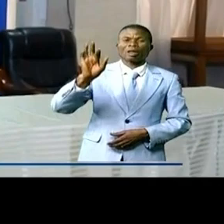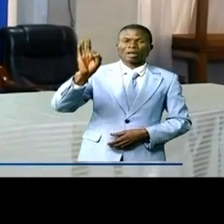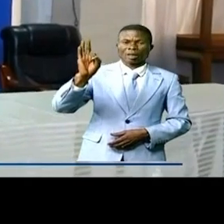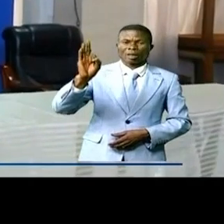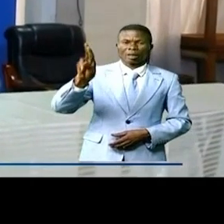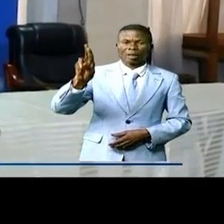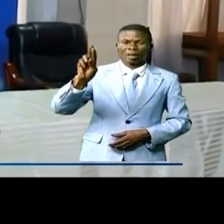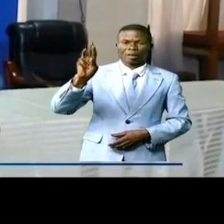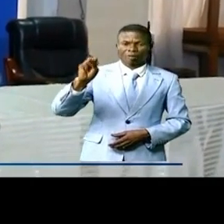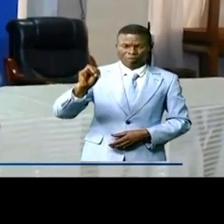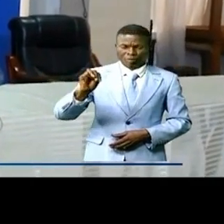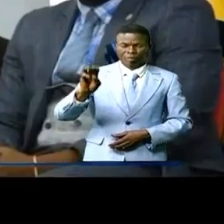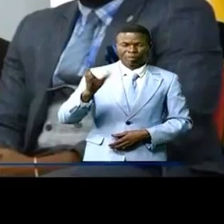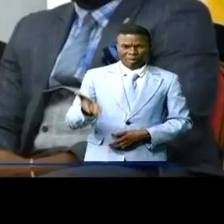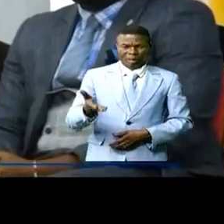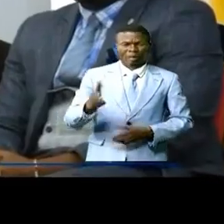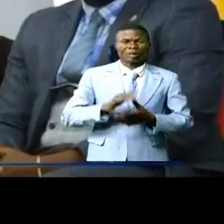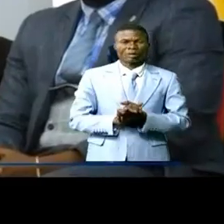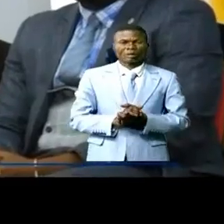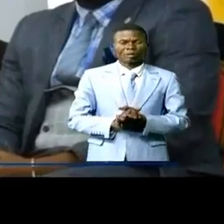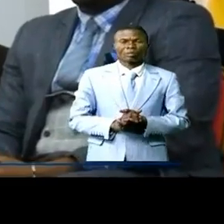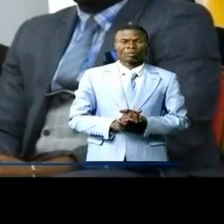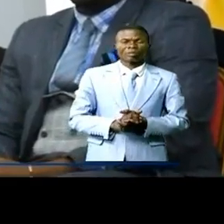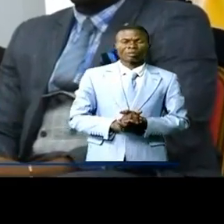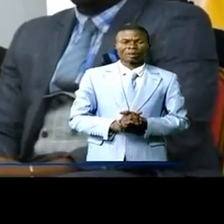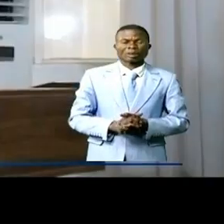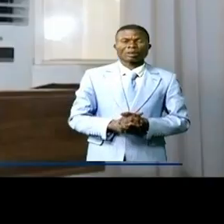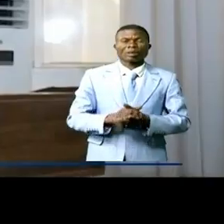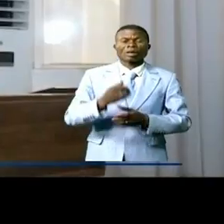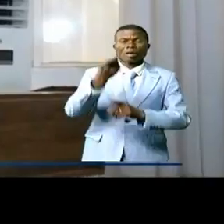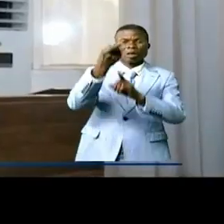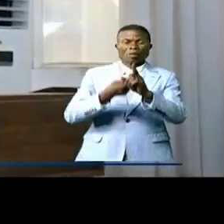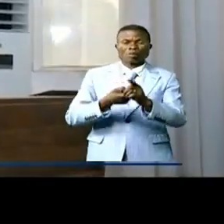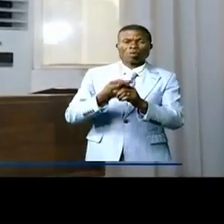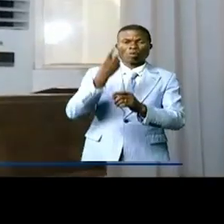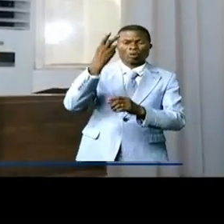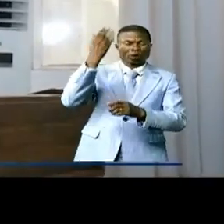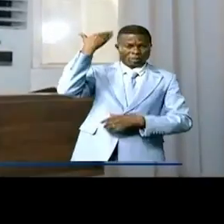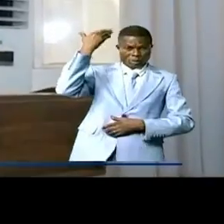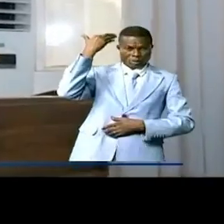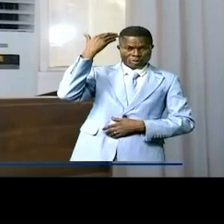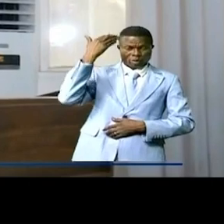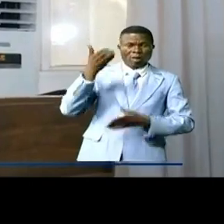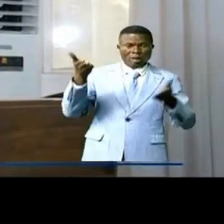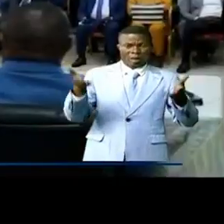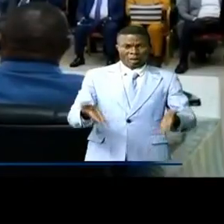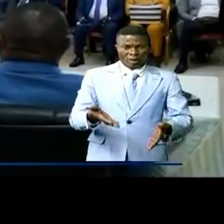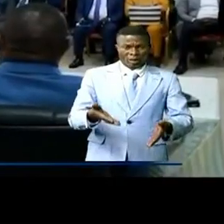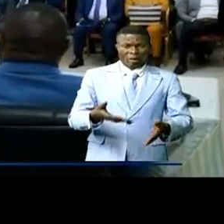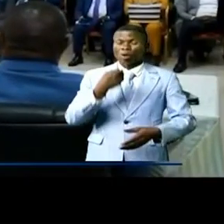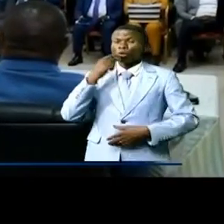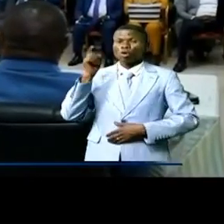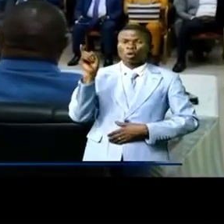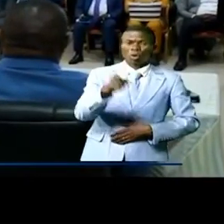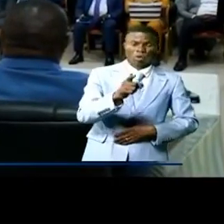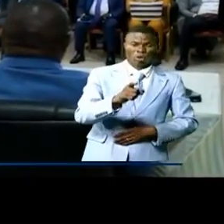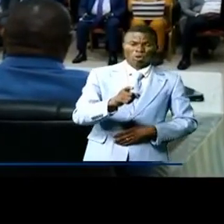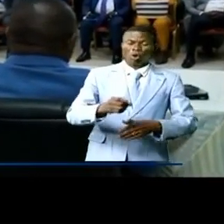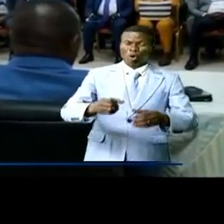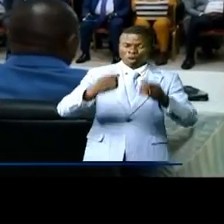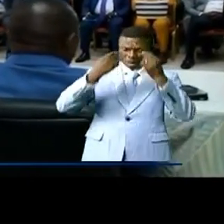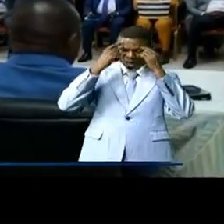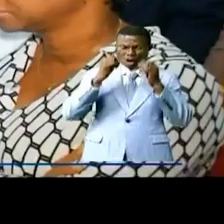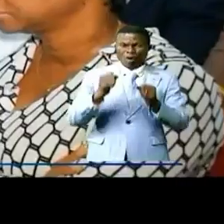de gestion du fret multimodal ogefrem des mois passés en faisant du surplace impose plus de rigueur à l'est